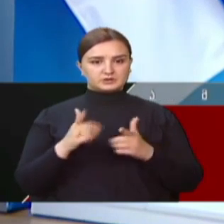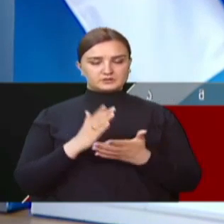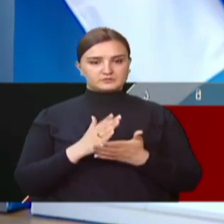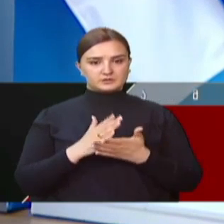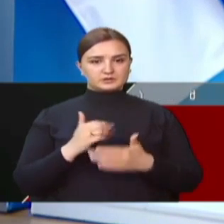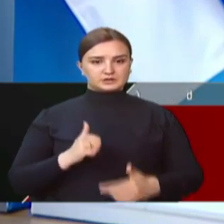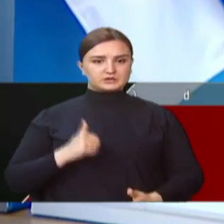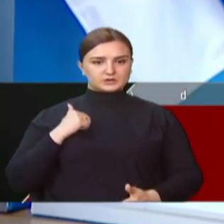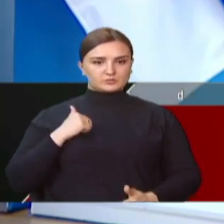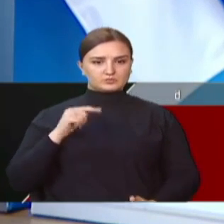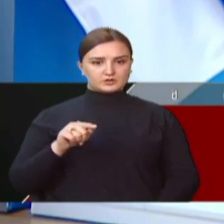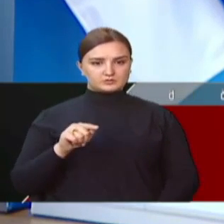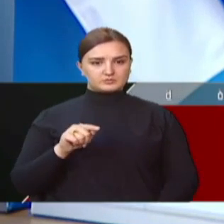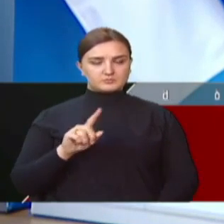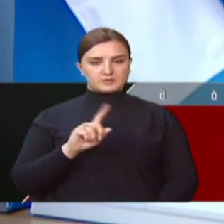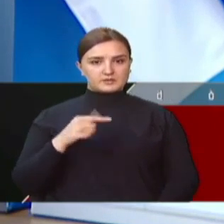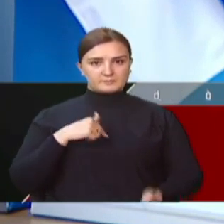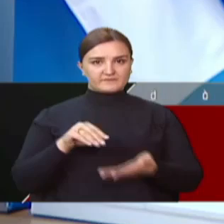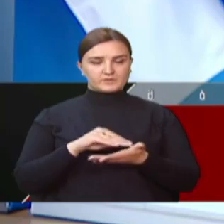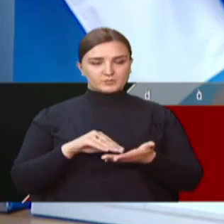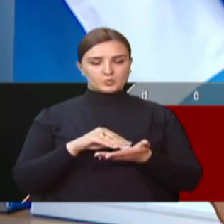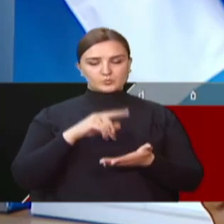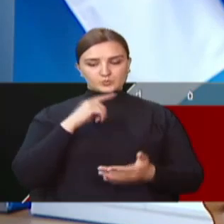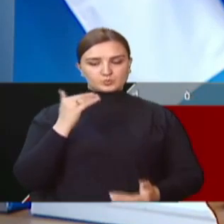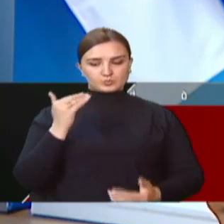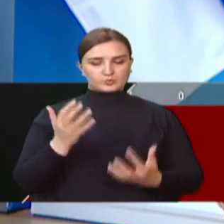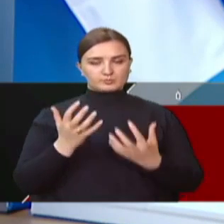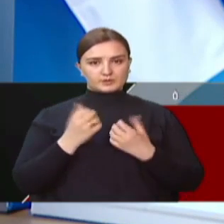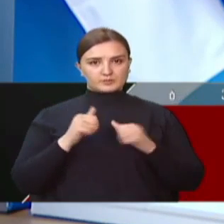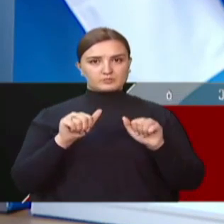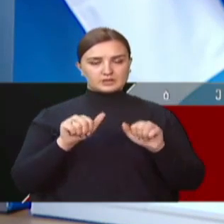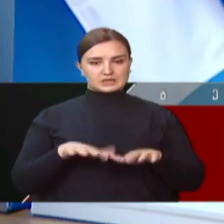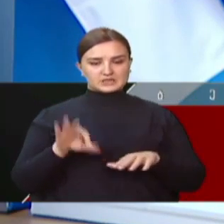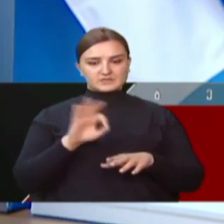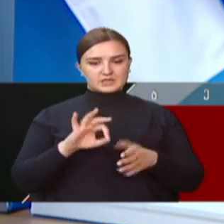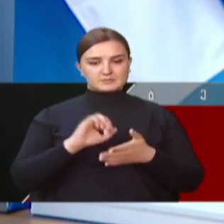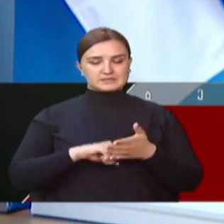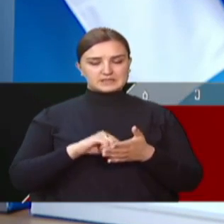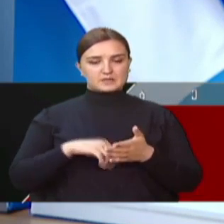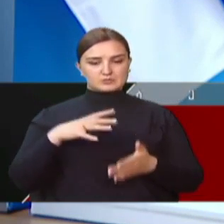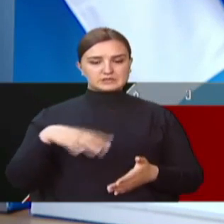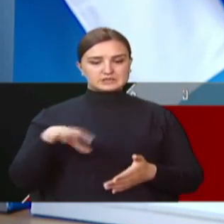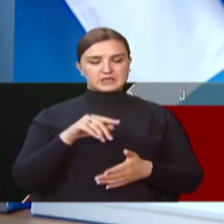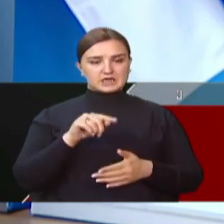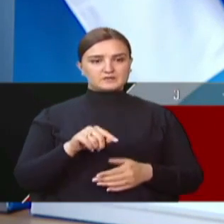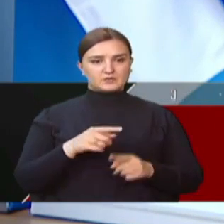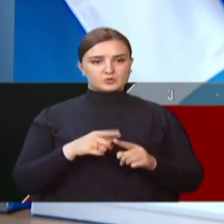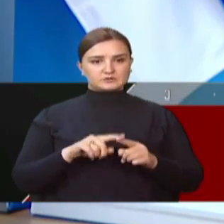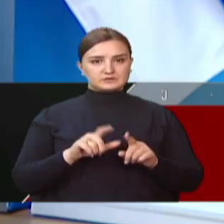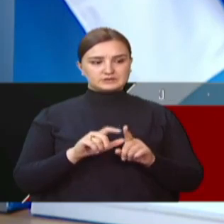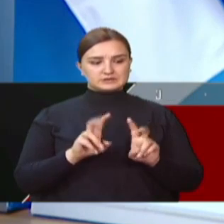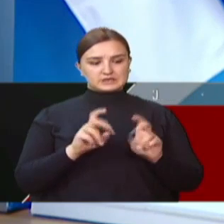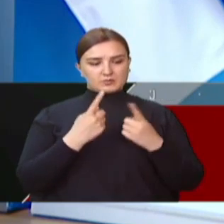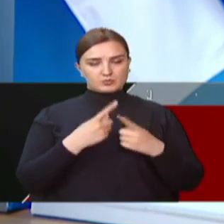ამასაც შევხვდებით ღირსეულად. თუმცა ვიმეორებ, რუსეთის მიერ მიღებული გადაწყვეტილების გამო საქართველოსთვის დემარშის